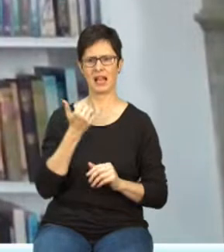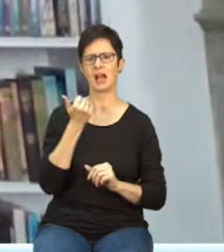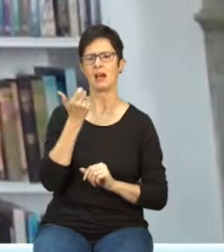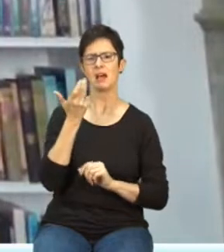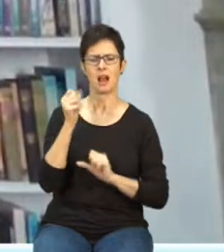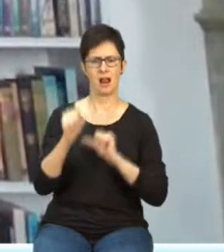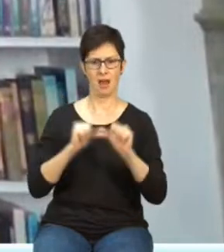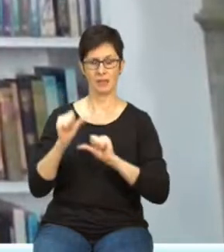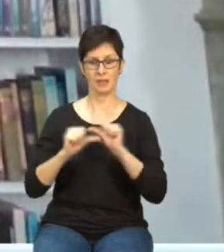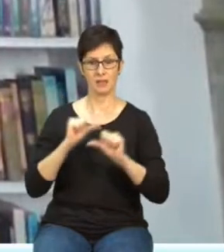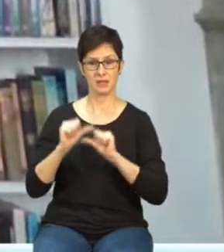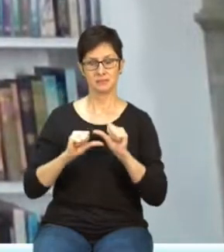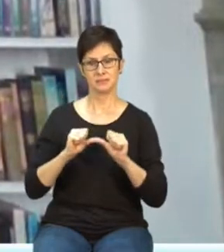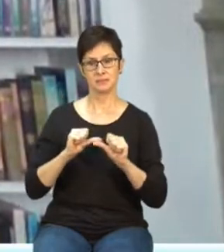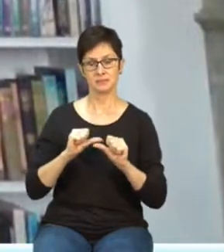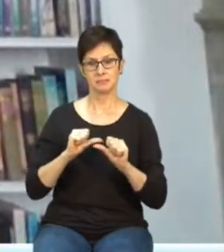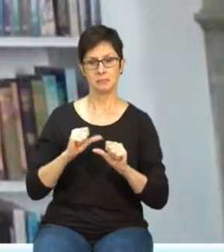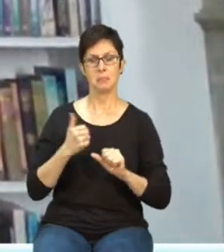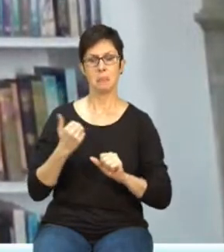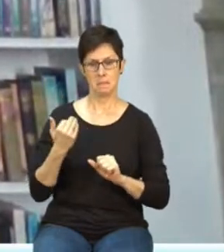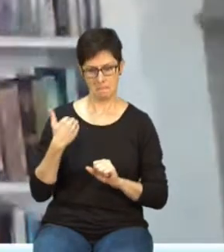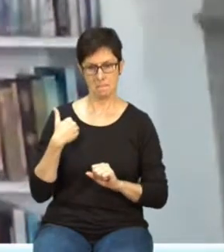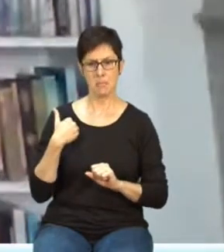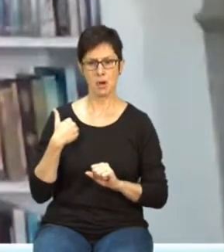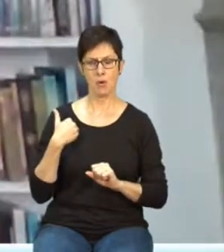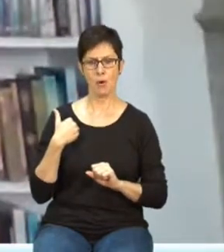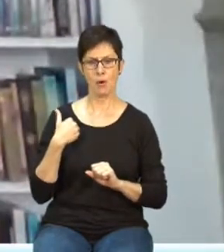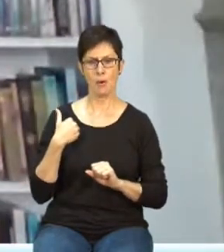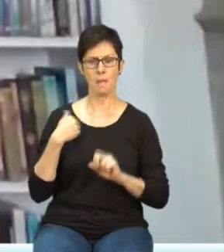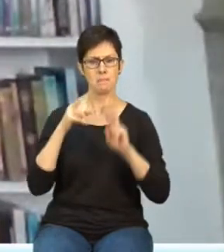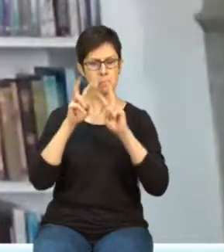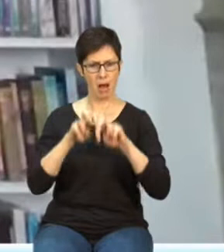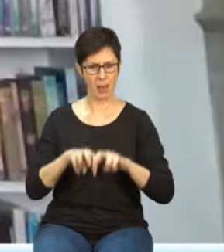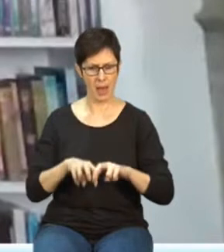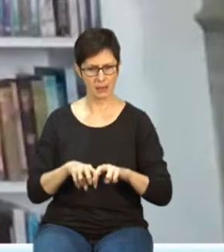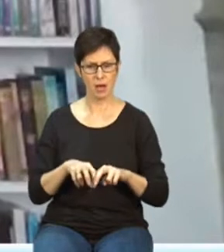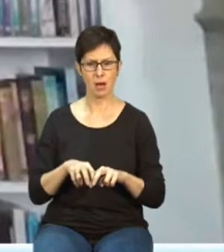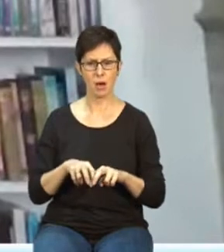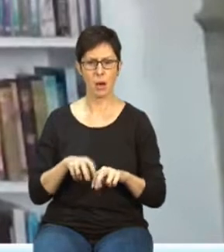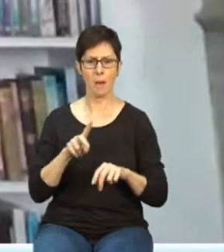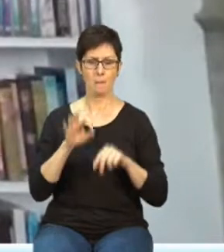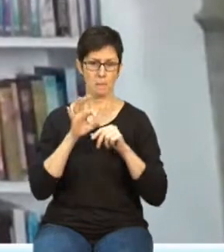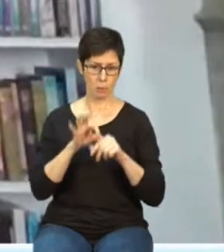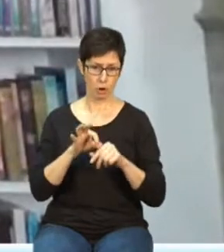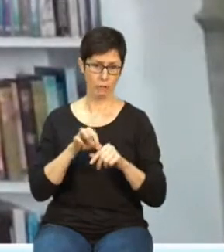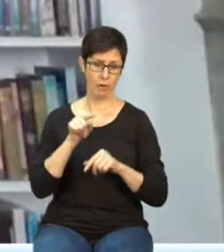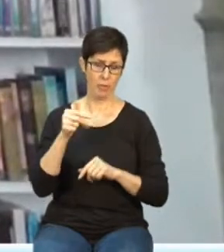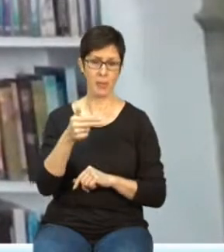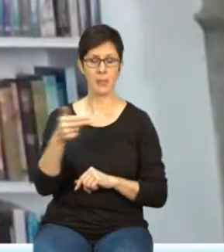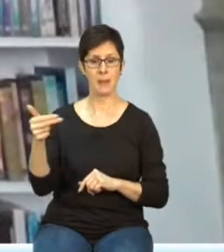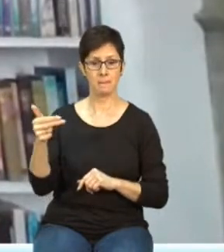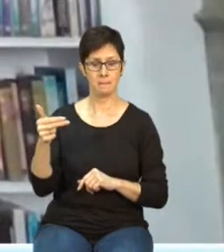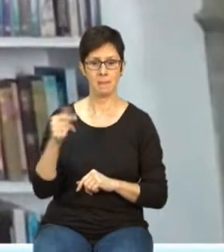lat mieliśmy do czynienia z badaniami które były prowadzone na ten temat natomiast